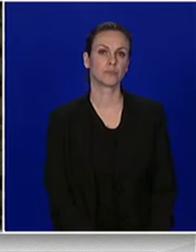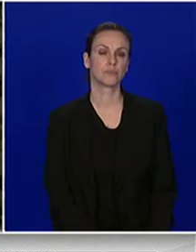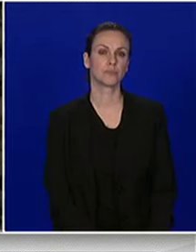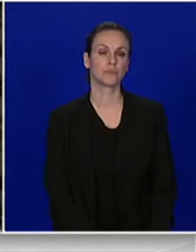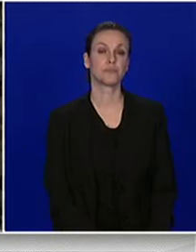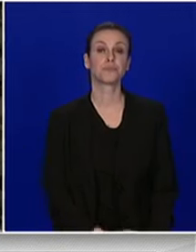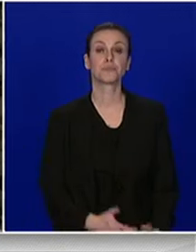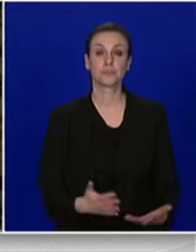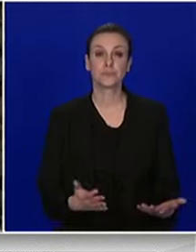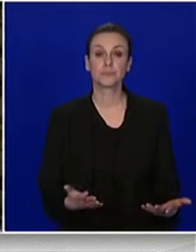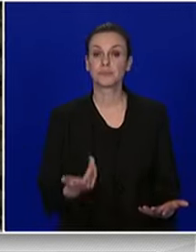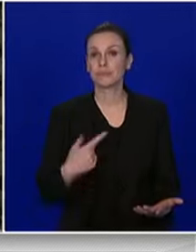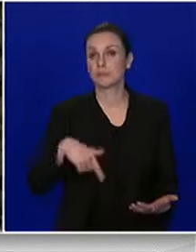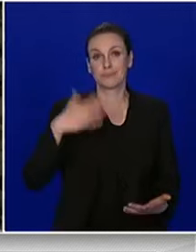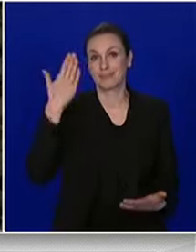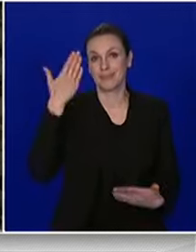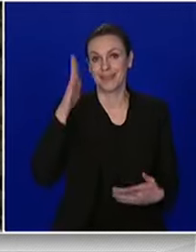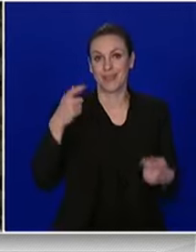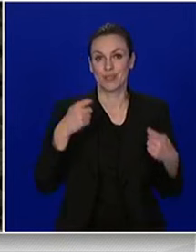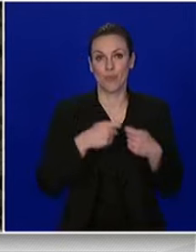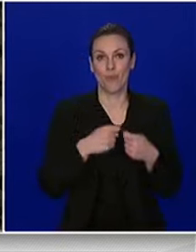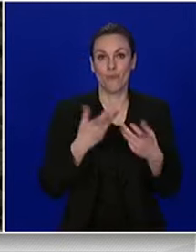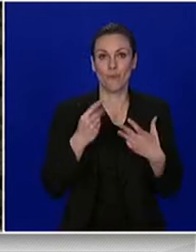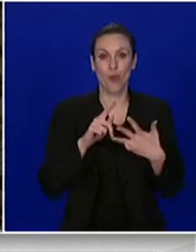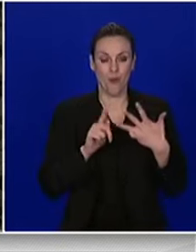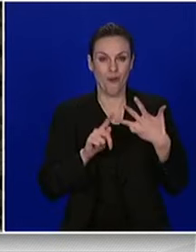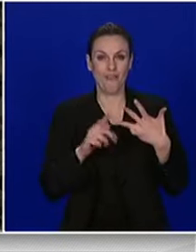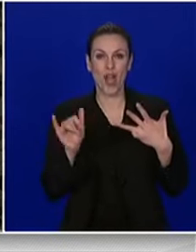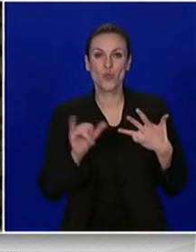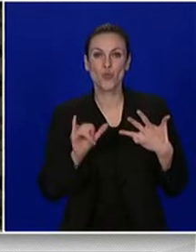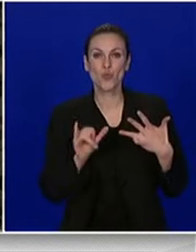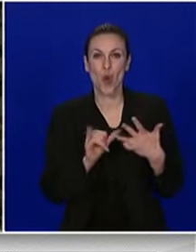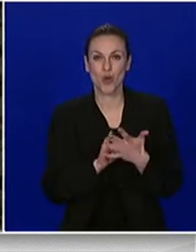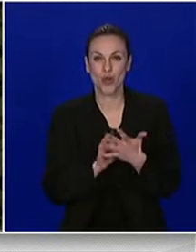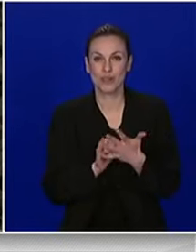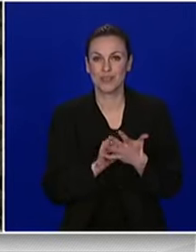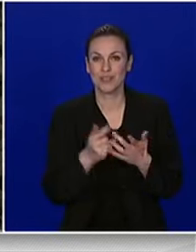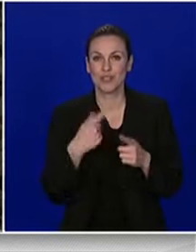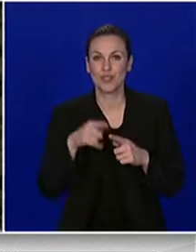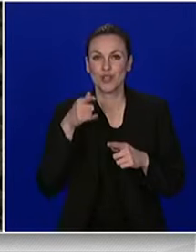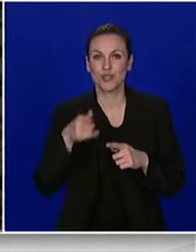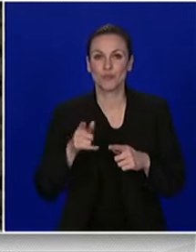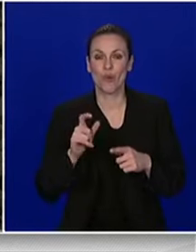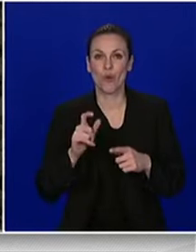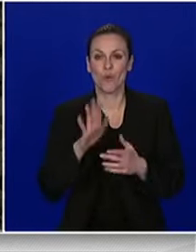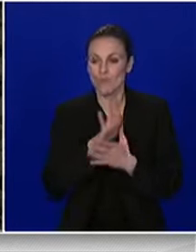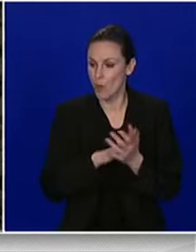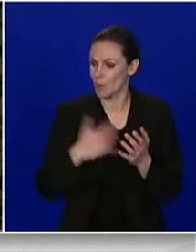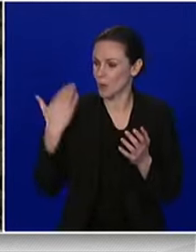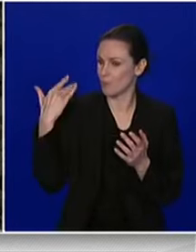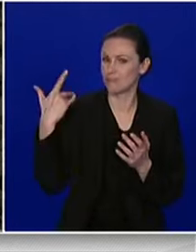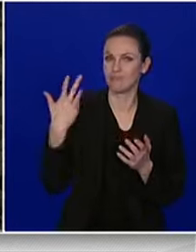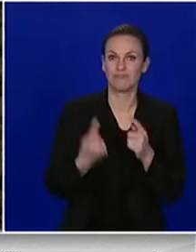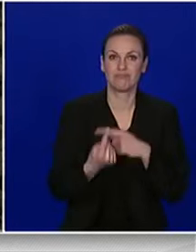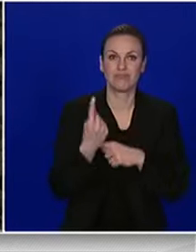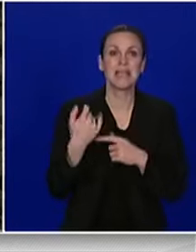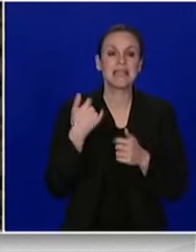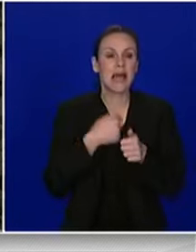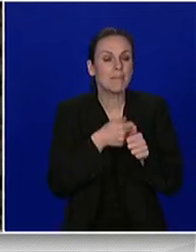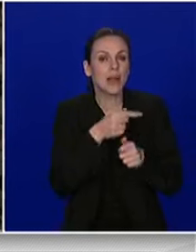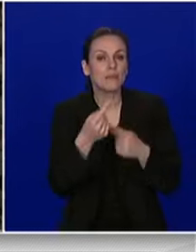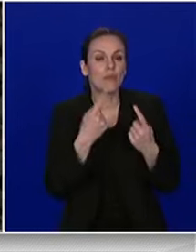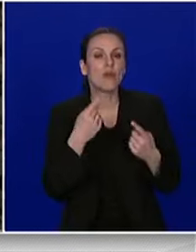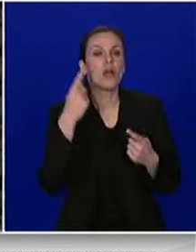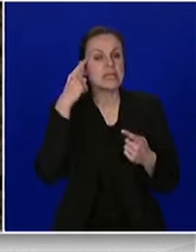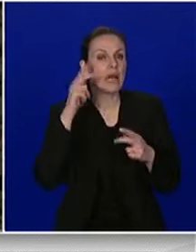Dakle, mi ne znamo puno o njujorškom soju. Kao što sam rekao, tek su prvi napisi su se počeli pojavljivati i sad pratimo situaciju,